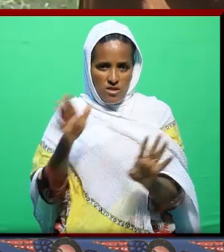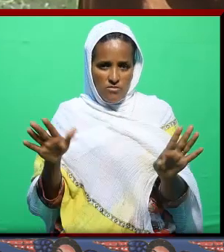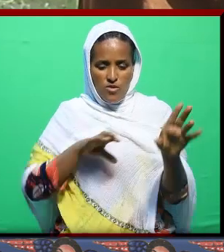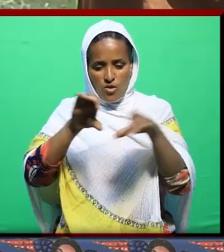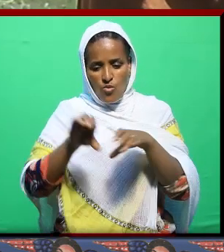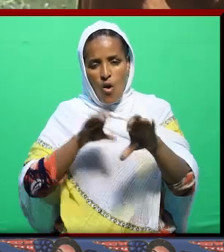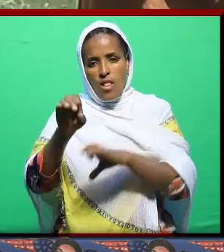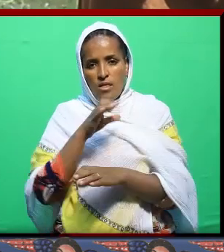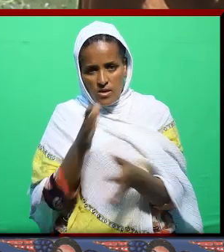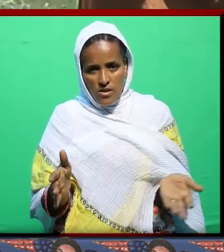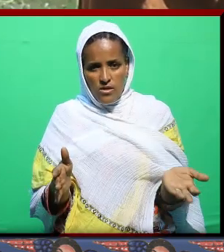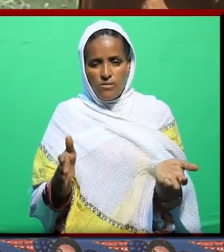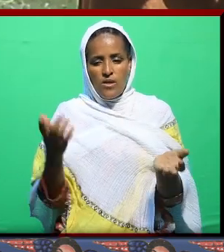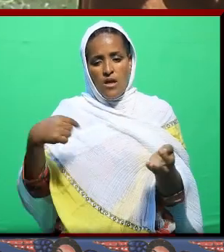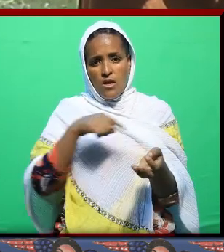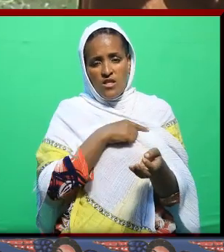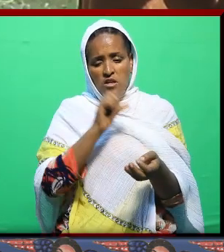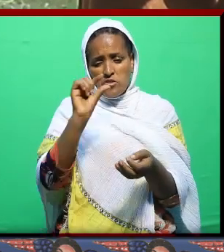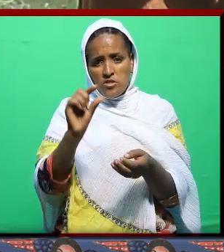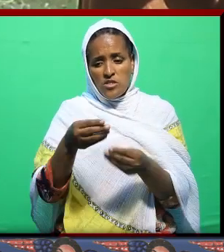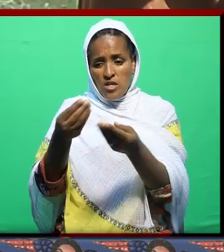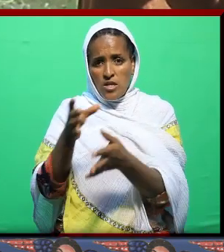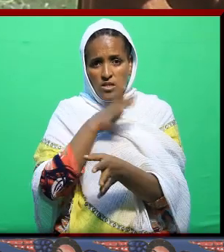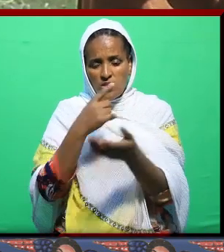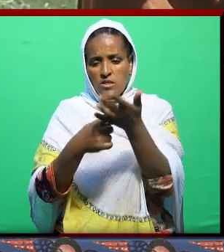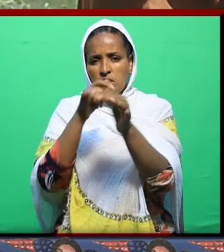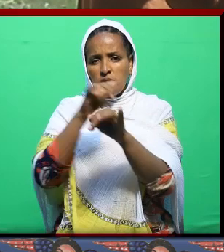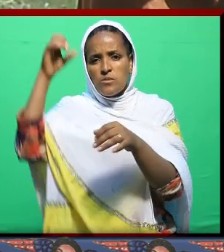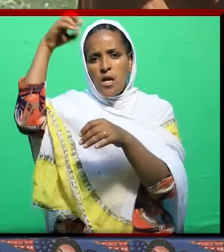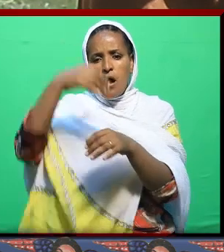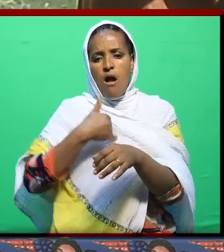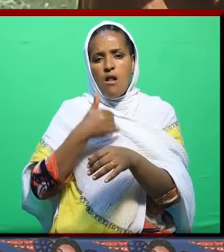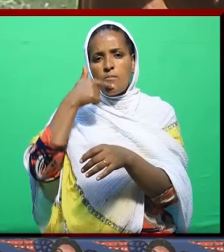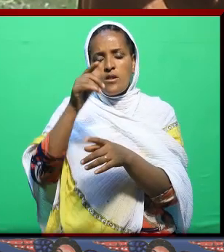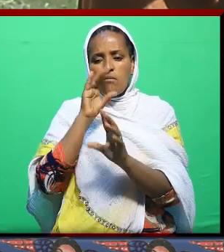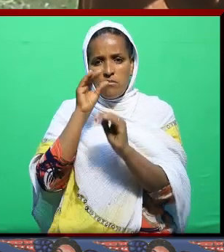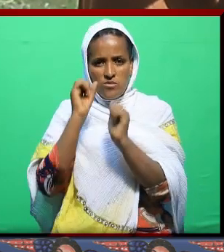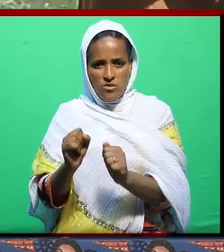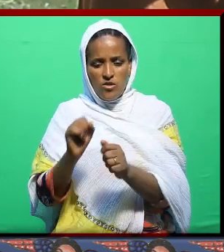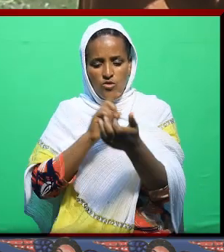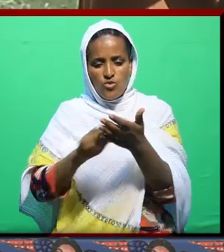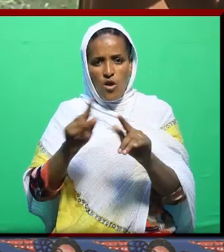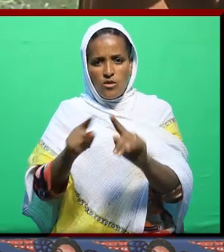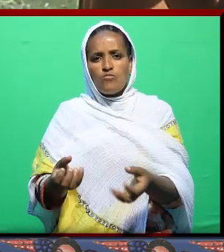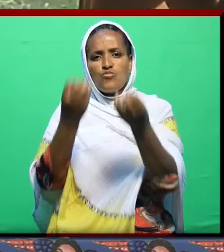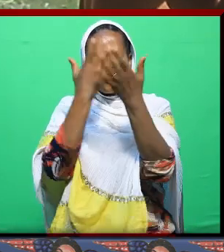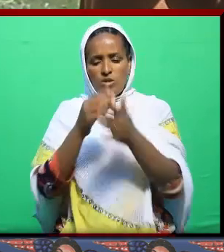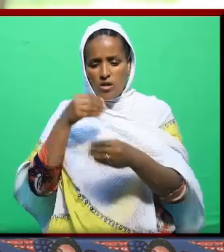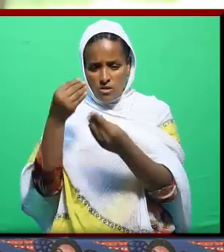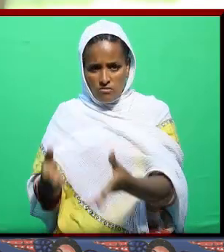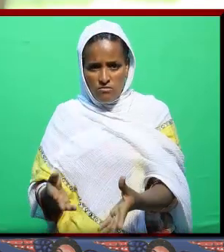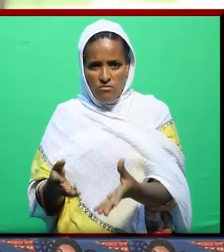ተሰጥቷቸው አልተሰጠንም ተደርጎላቸው አልተደረገልንም እኛ ትንሽ ሳይሰጠን ይህ አይነት ጸጋለን ብለን እንናገራለን ቅዱሳኑ ግን ብዙ